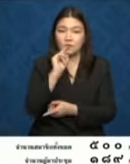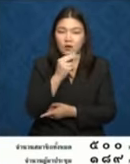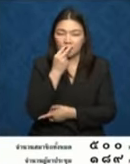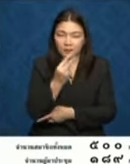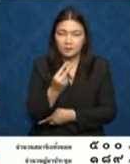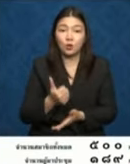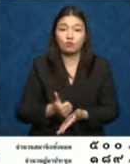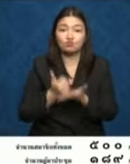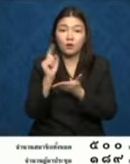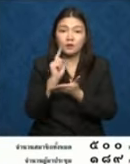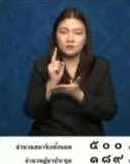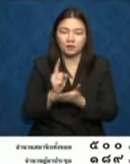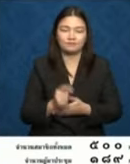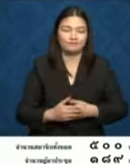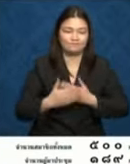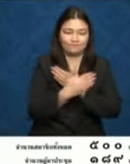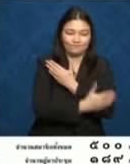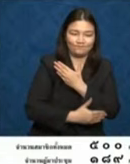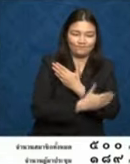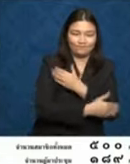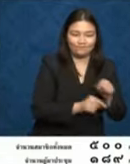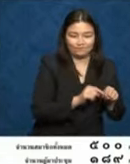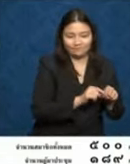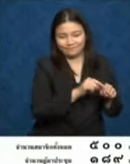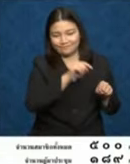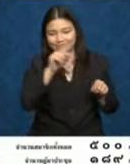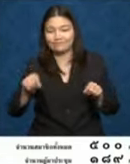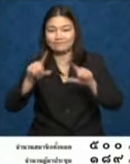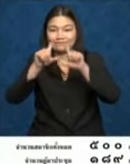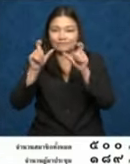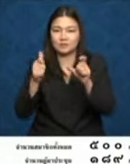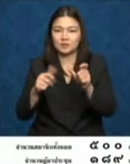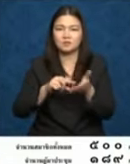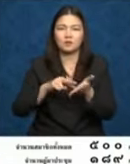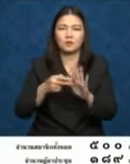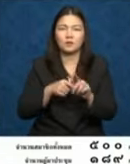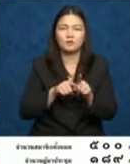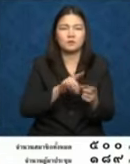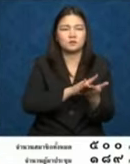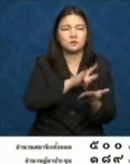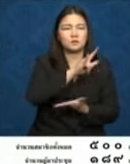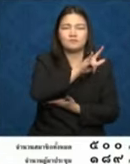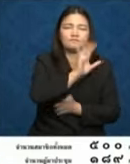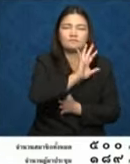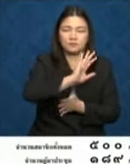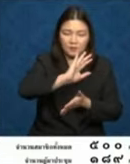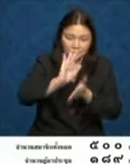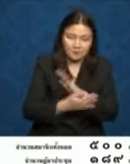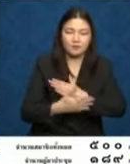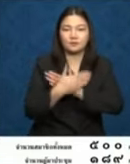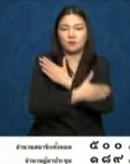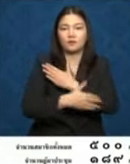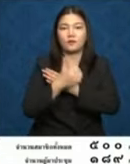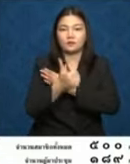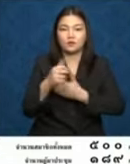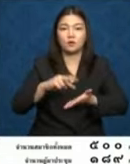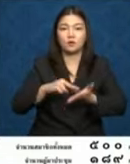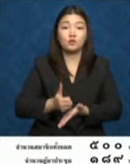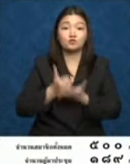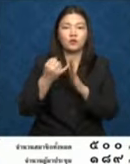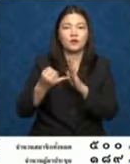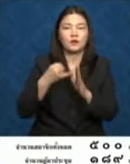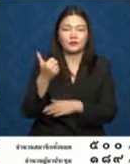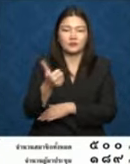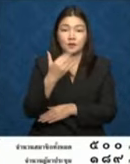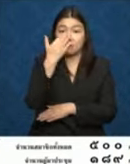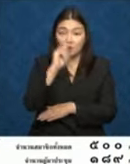ทางหนึ่งที่จะทำให้นักท่องเที่ยวไปเพชรบูรณ์ได้โดยสะดวกมีสนามบินแต่ไม่ได้ใช้ถ้ามีรถไฟนะครับมันก็จะเป็นอีกทางเลือกหนึ่งซึ่งเพชรบูรณ์เนี่ยเร